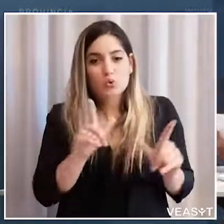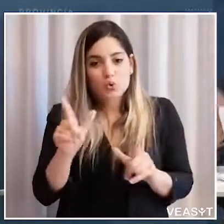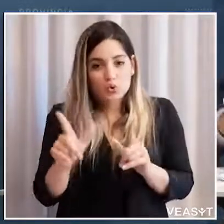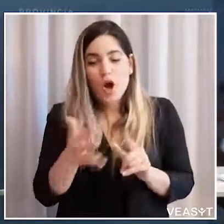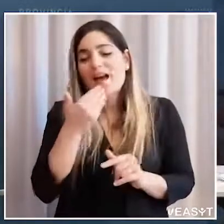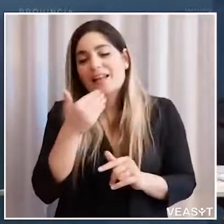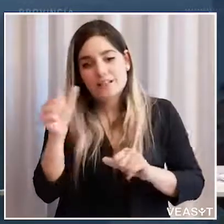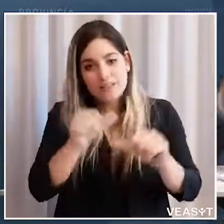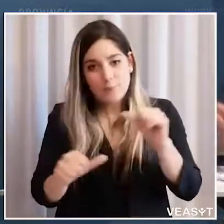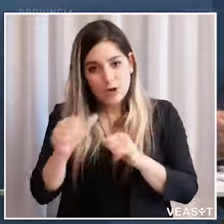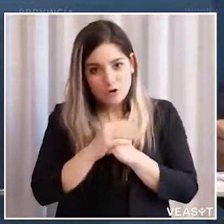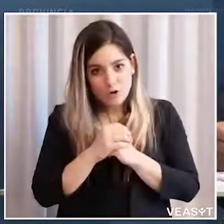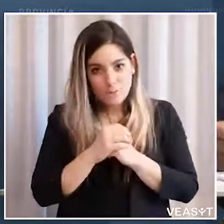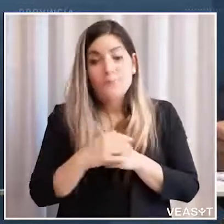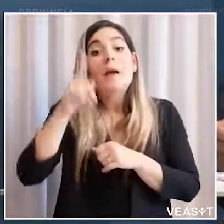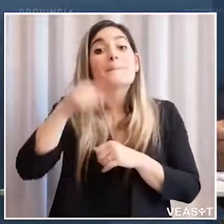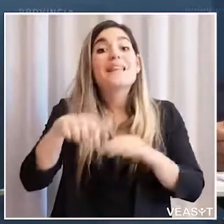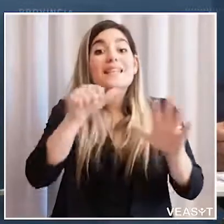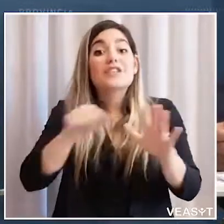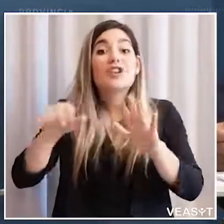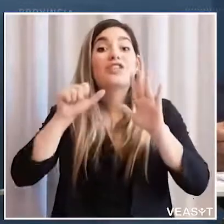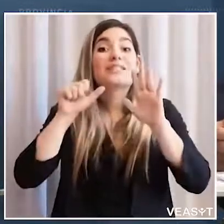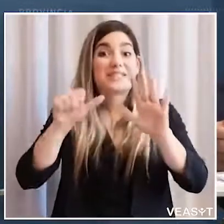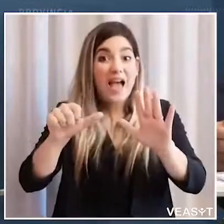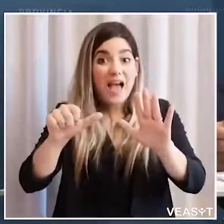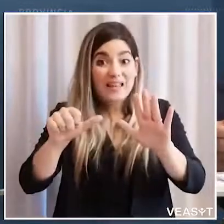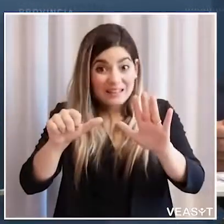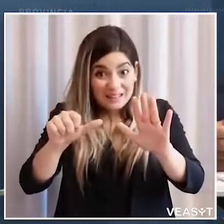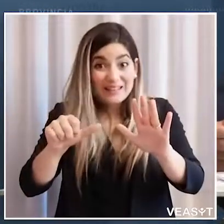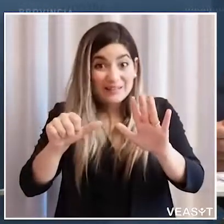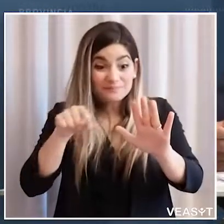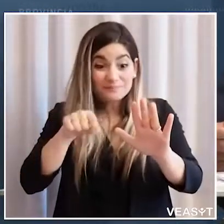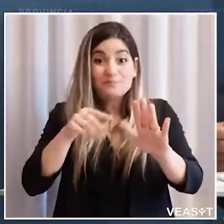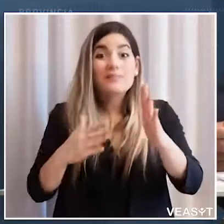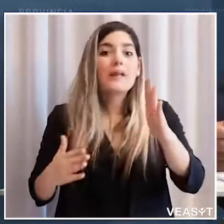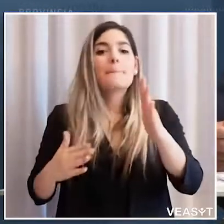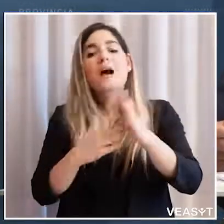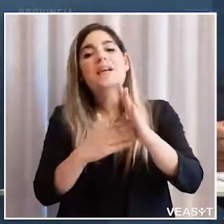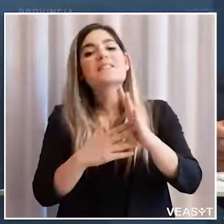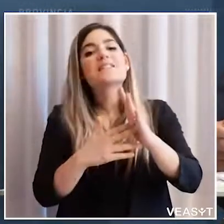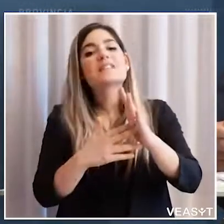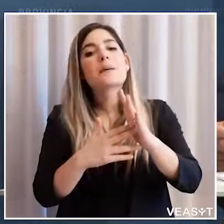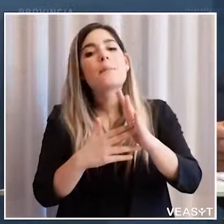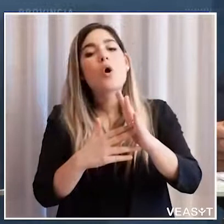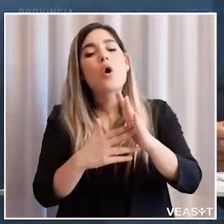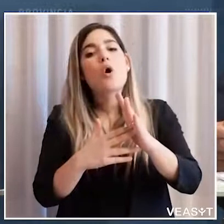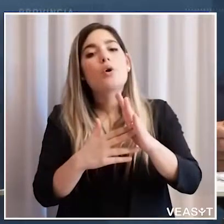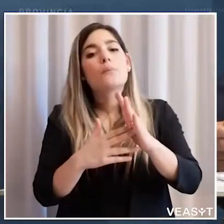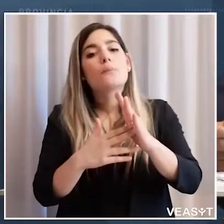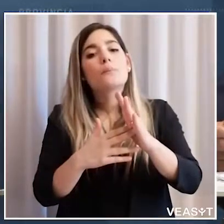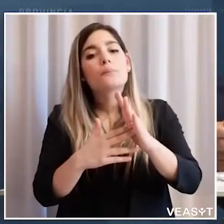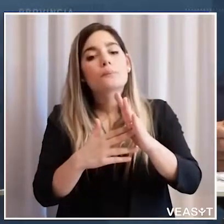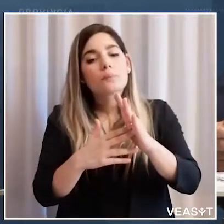poi dire da qualche dato questo 1606 il primo 5 l'ho già detto a il massimo erano 123 il